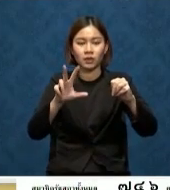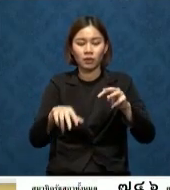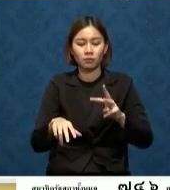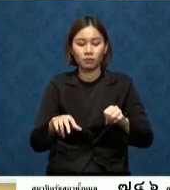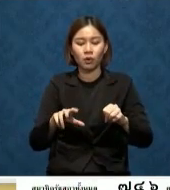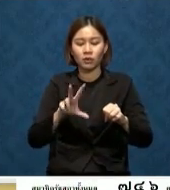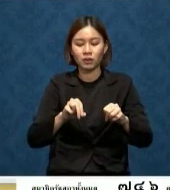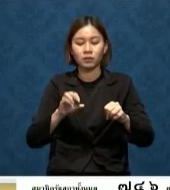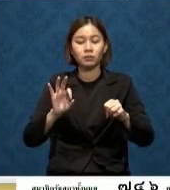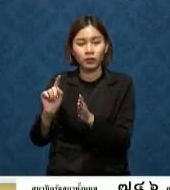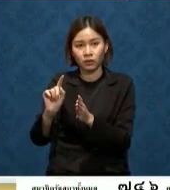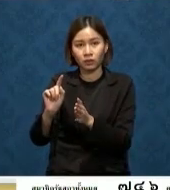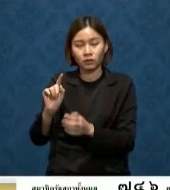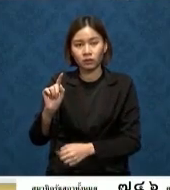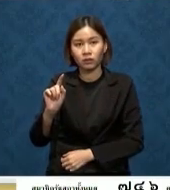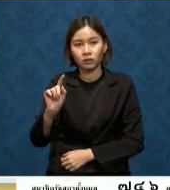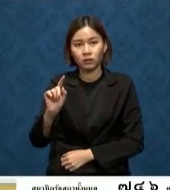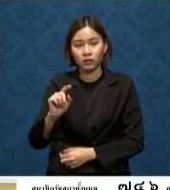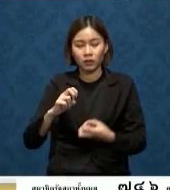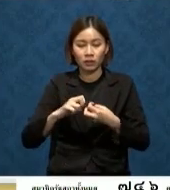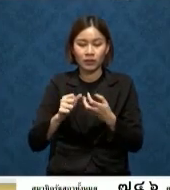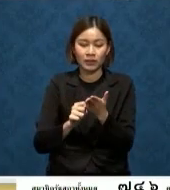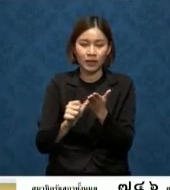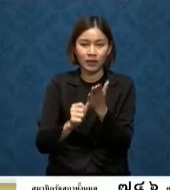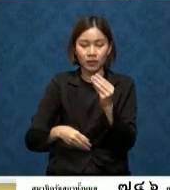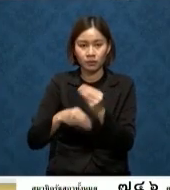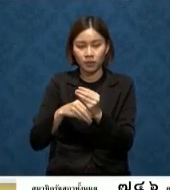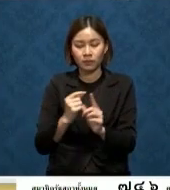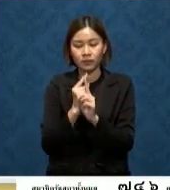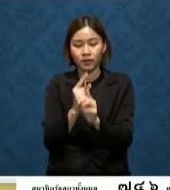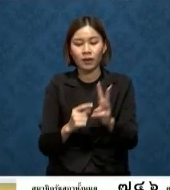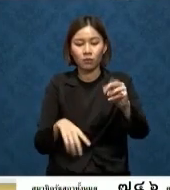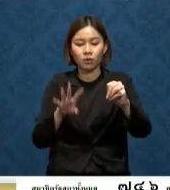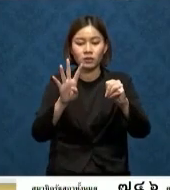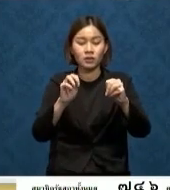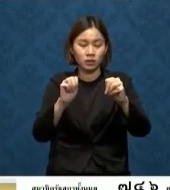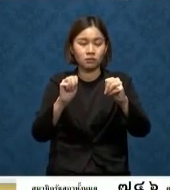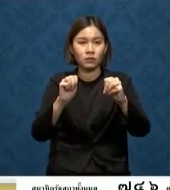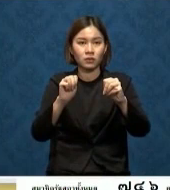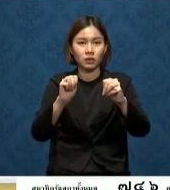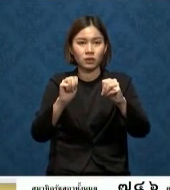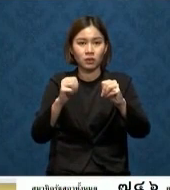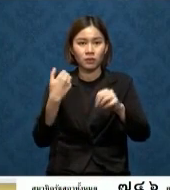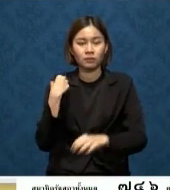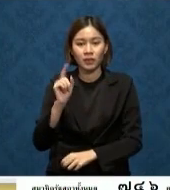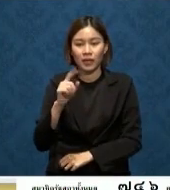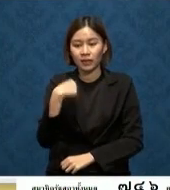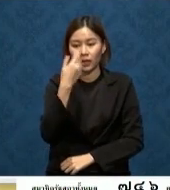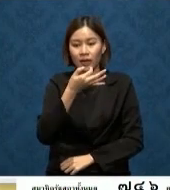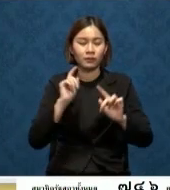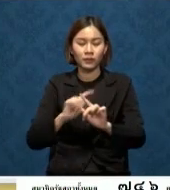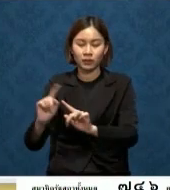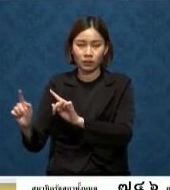มาตรา39ที่มีการแก้ไขเพิ่มเติมครับท่านประธานตามมาตรา40ซึ่งประกอบด้วยผู้มีอาชีพอิ